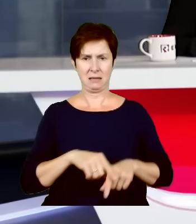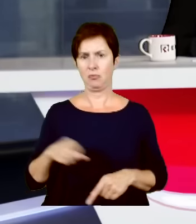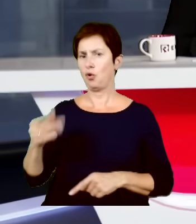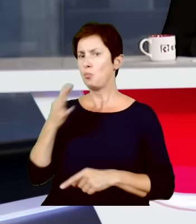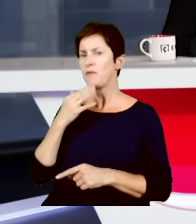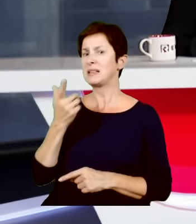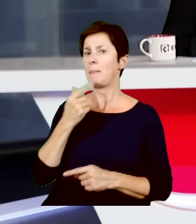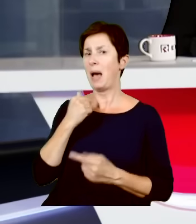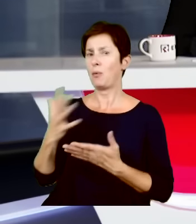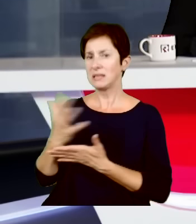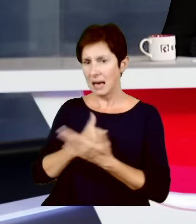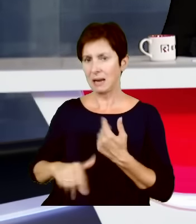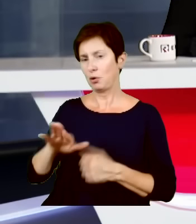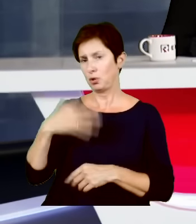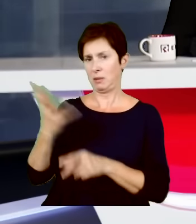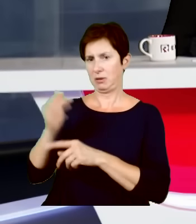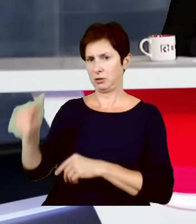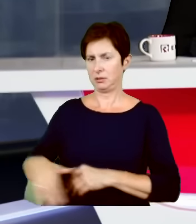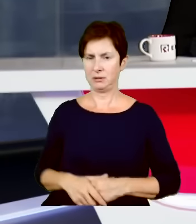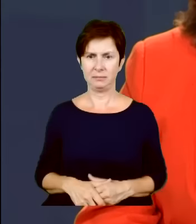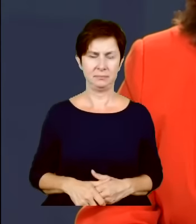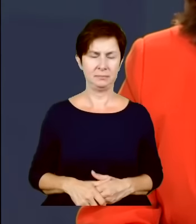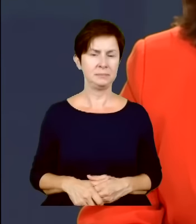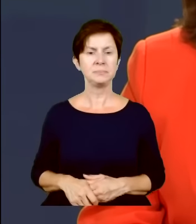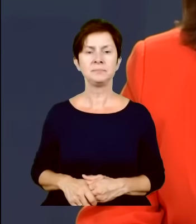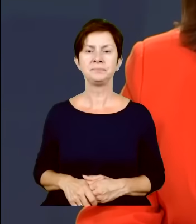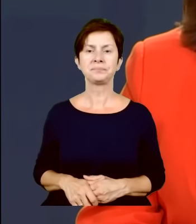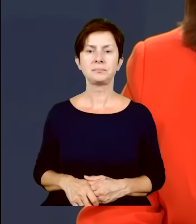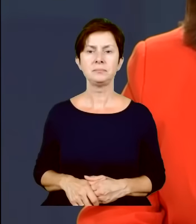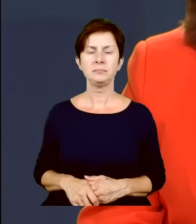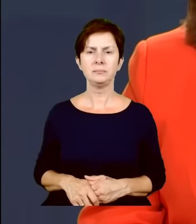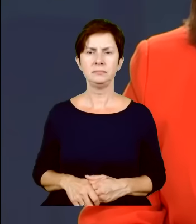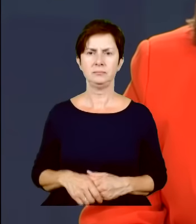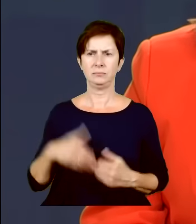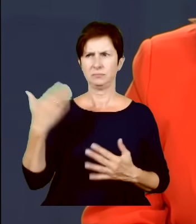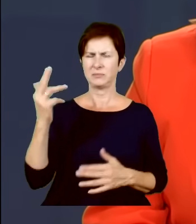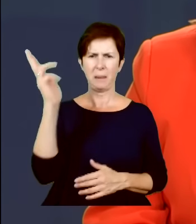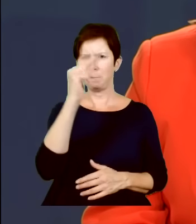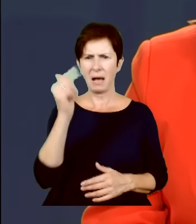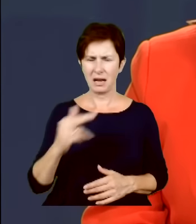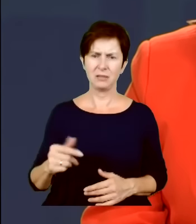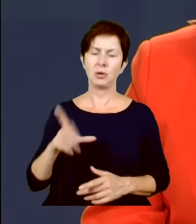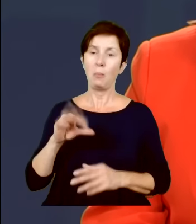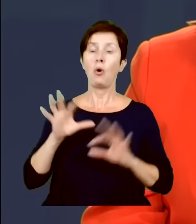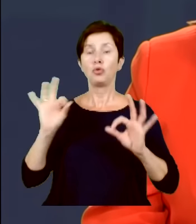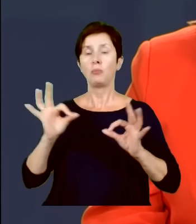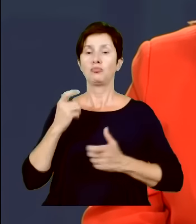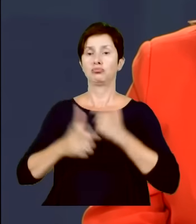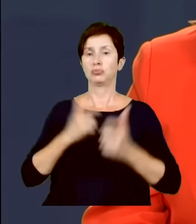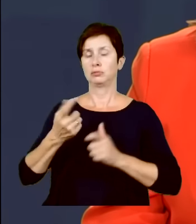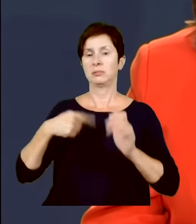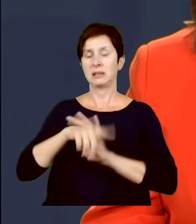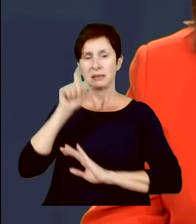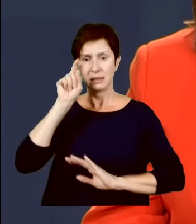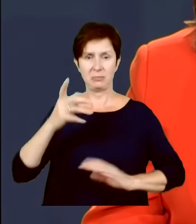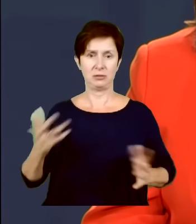dostał 50 jesze dostał jeszcze takie malowidło dostał za zasługi dla dla raju no i po